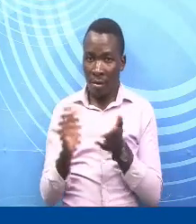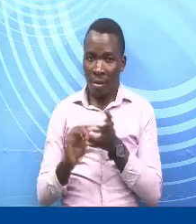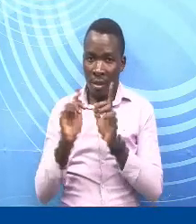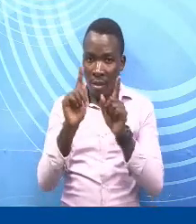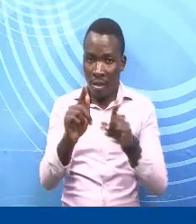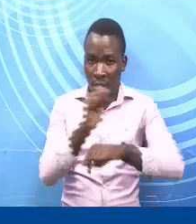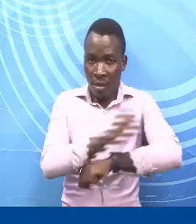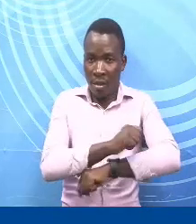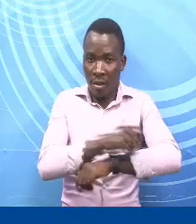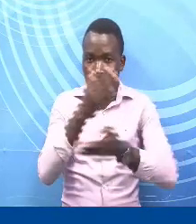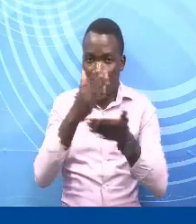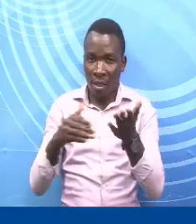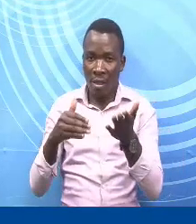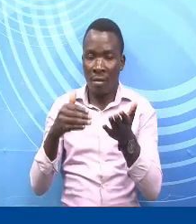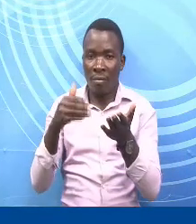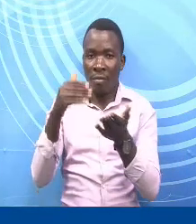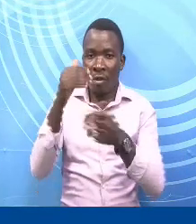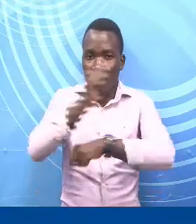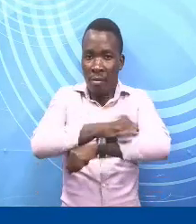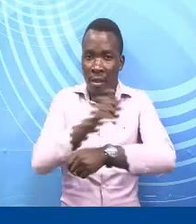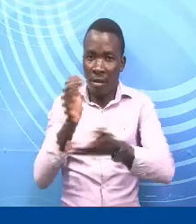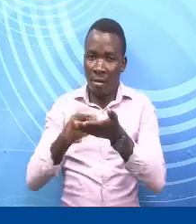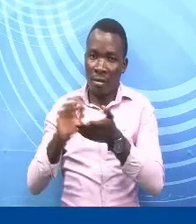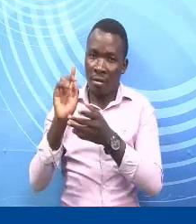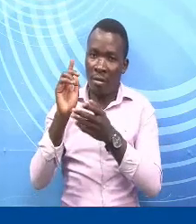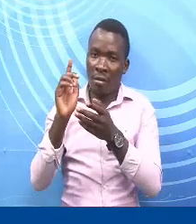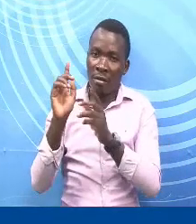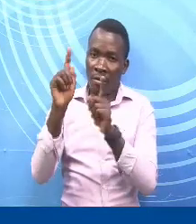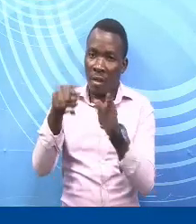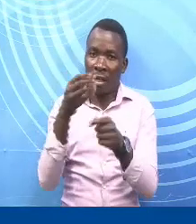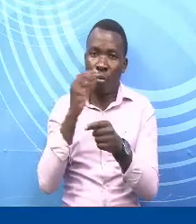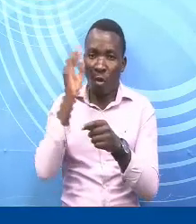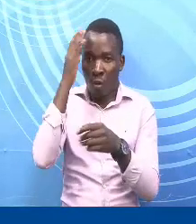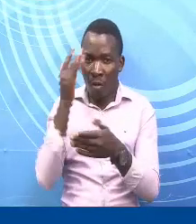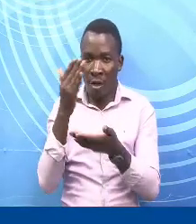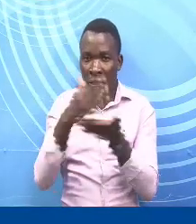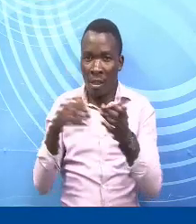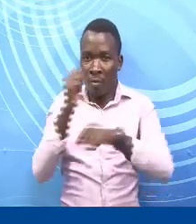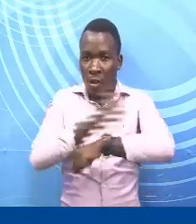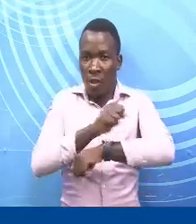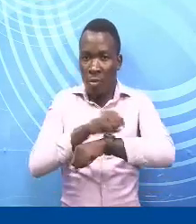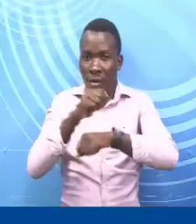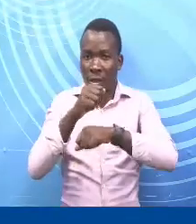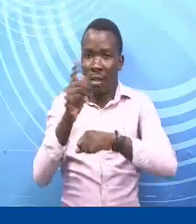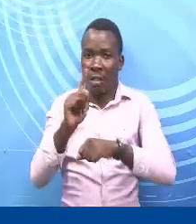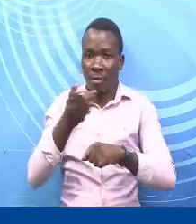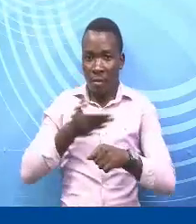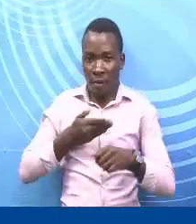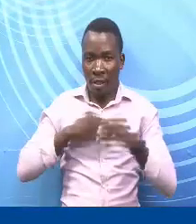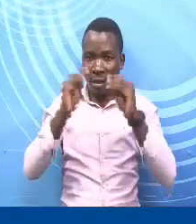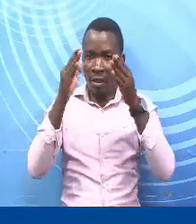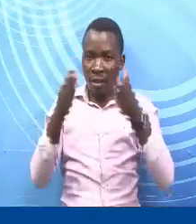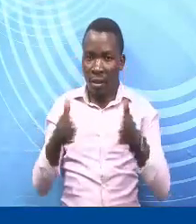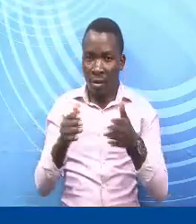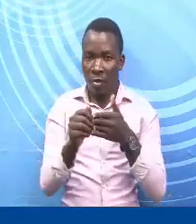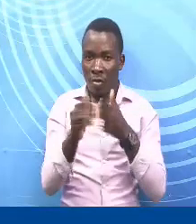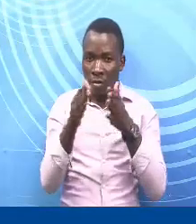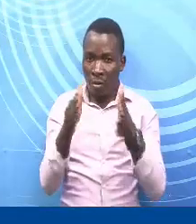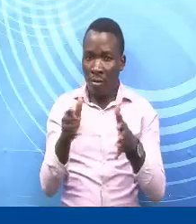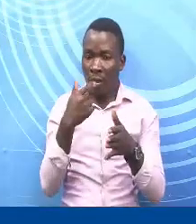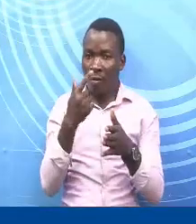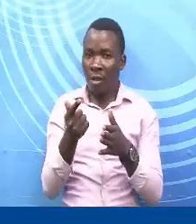abanyeshuri basubijwe mu ngo zabo bitewe n'uko hari bimwe mu bigo by'amashuri bitarabona abarimu. Ubuyobozi bukavuga ko bitarenze mu cyumweru